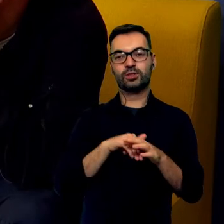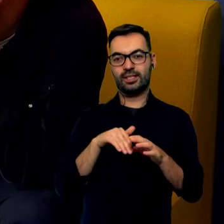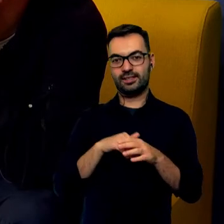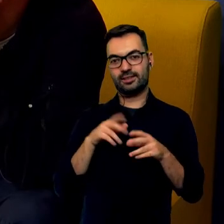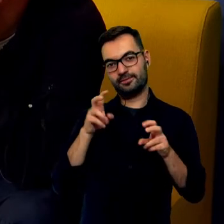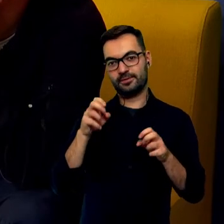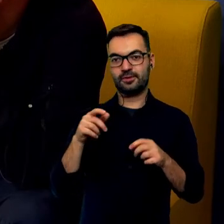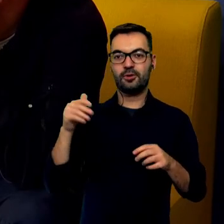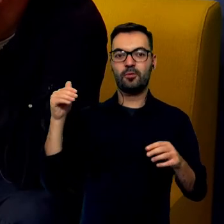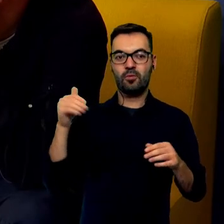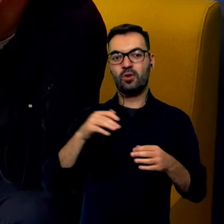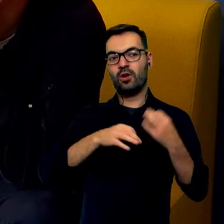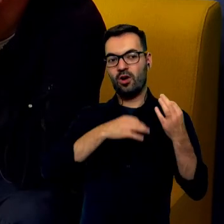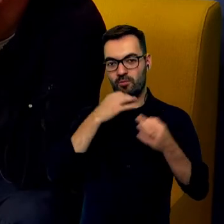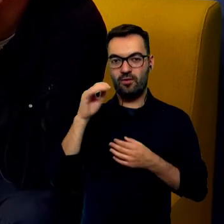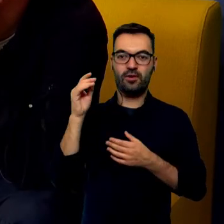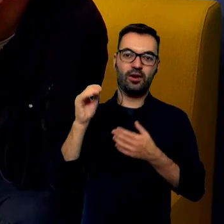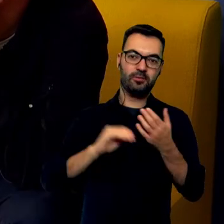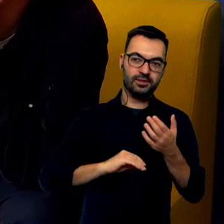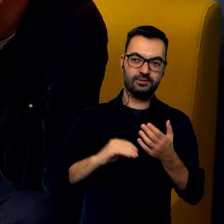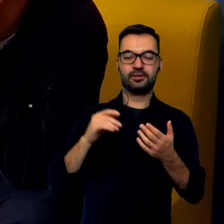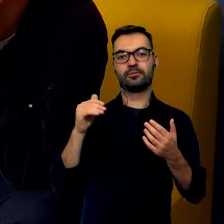znaczy można to opisywać,